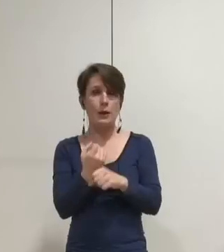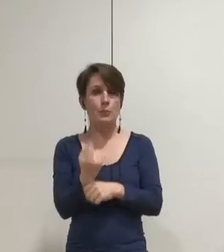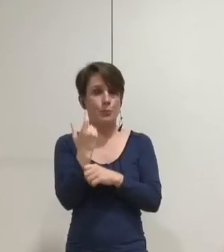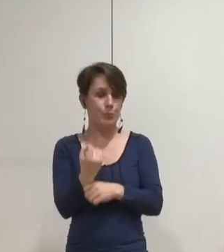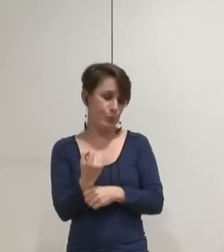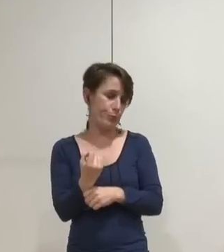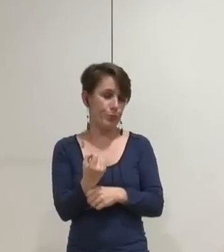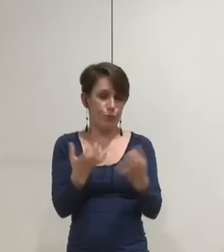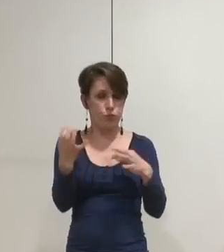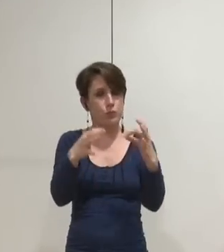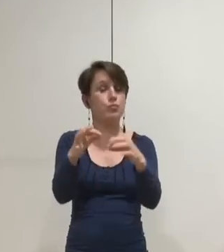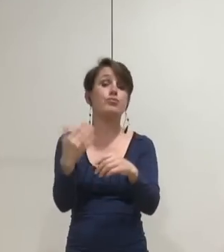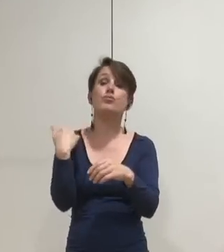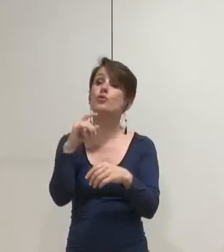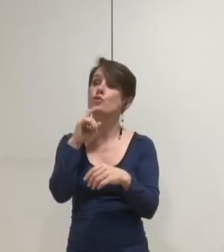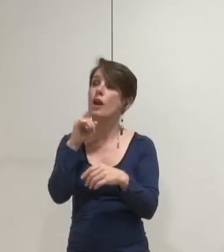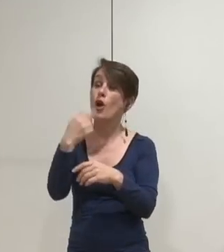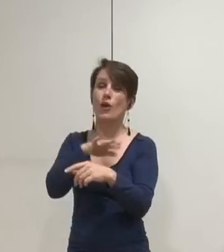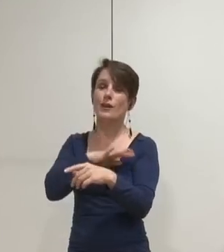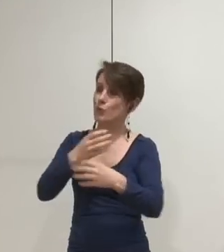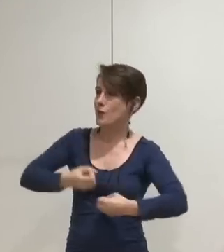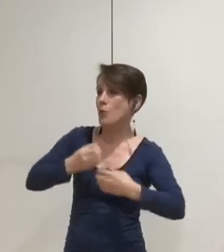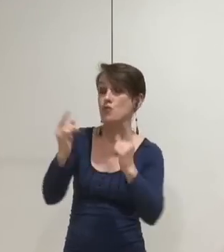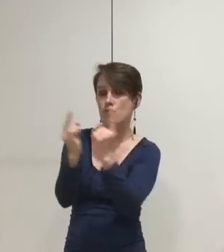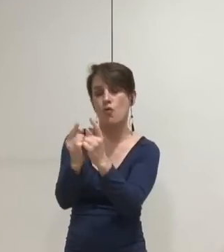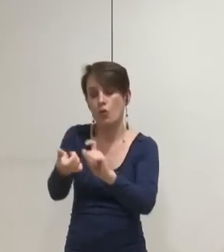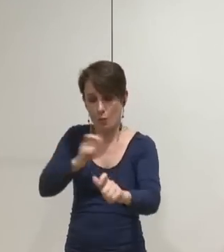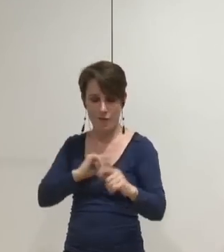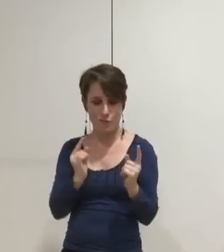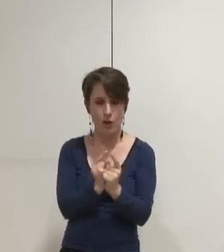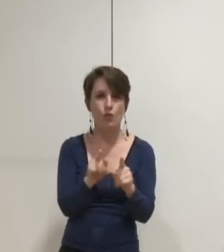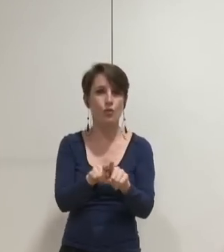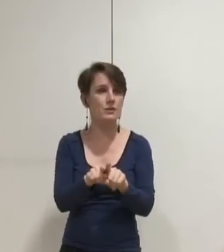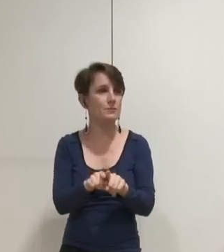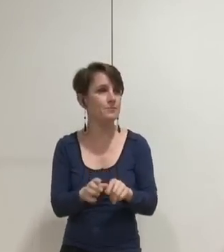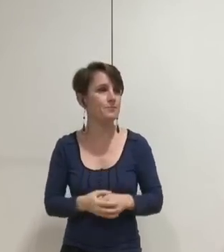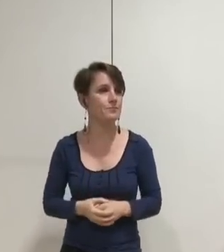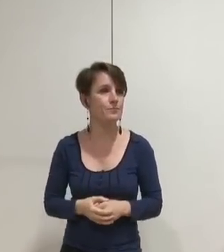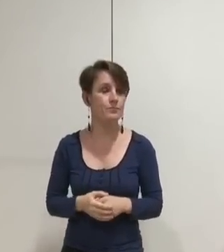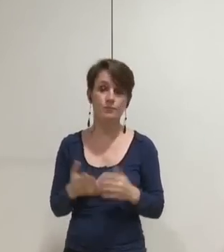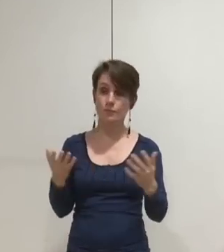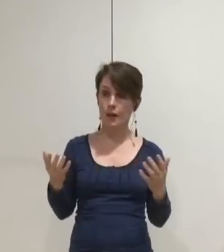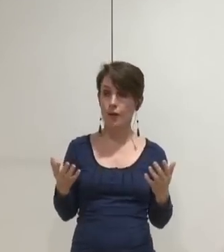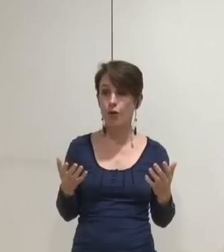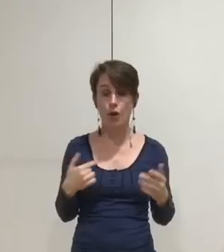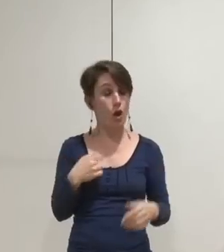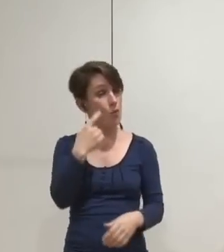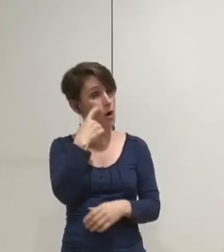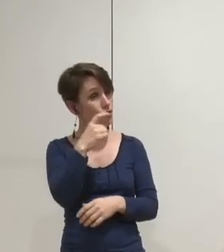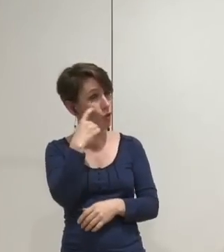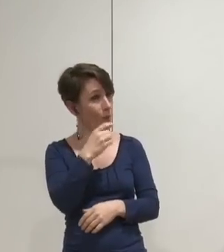aussi d'abord nous remarquons que après avoir critiqué mes chers collègues le processus de la révision du PLU vous